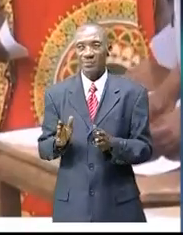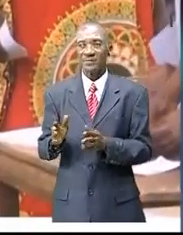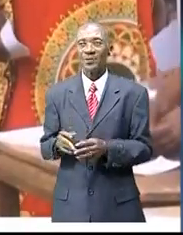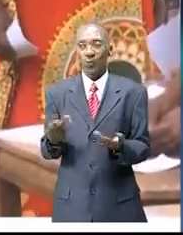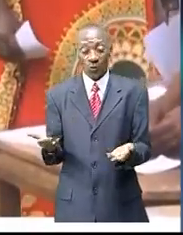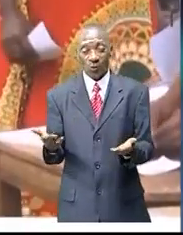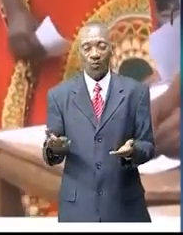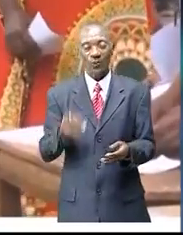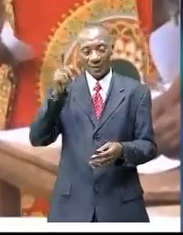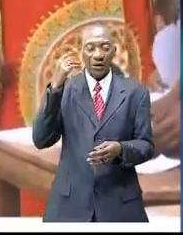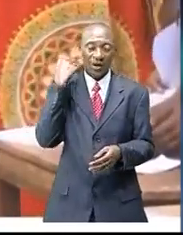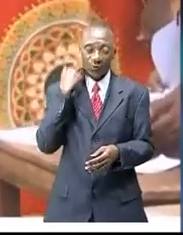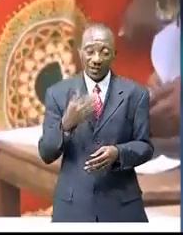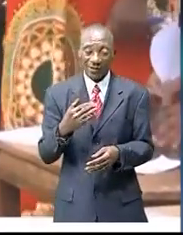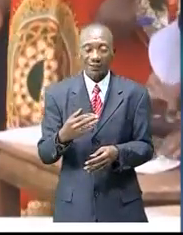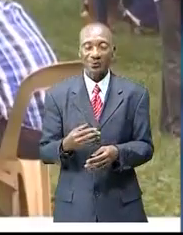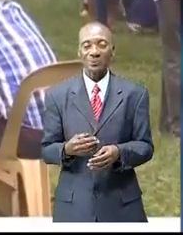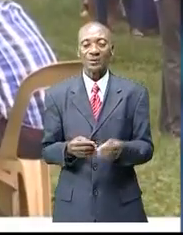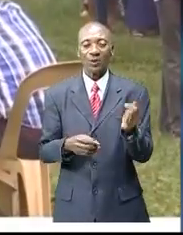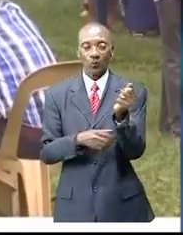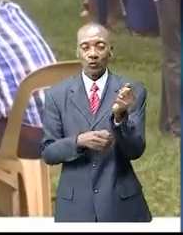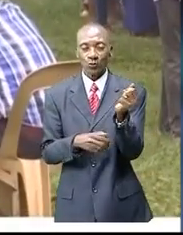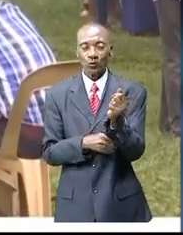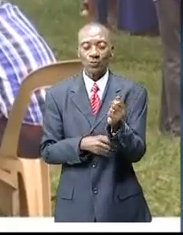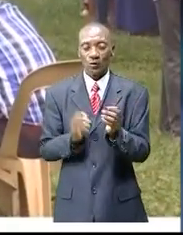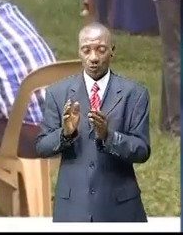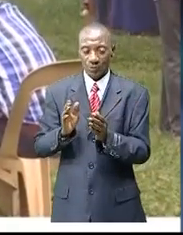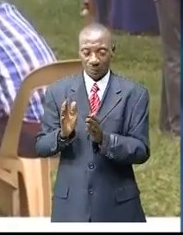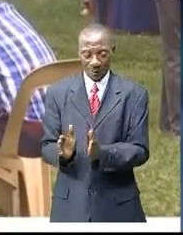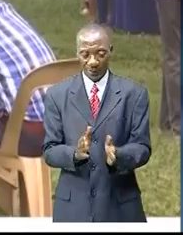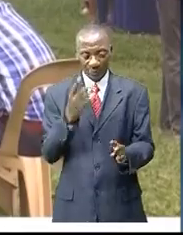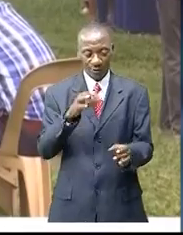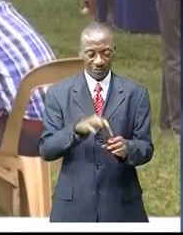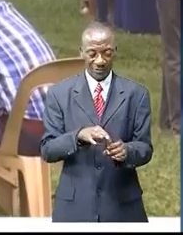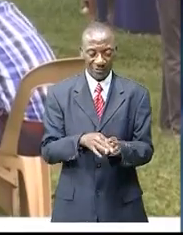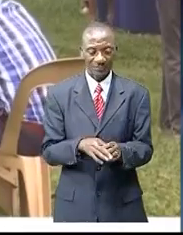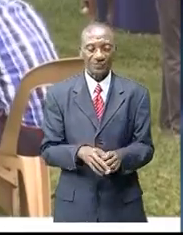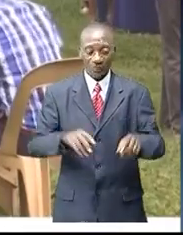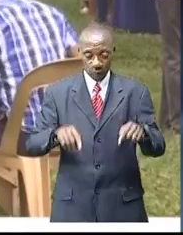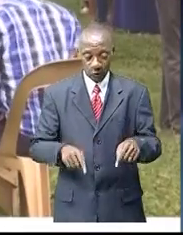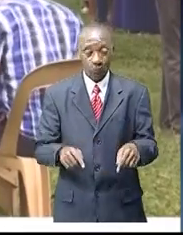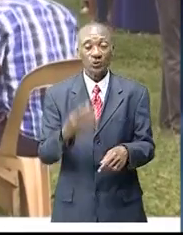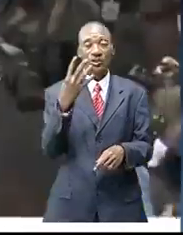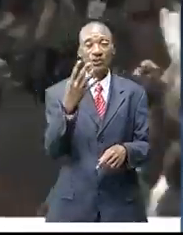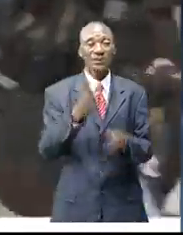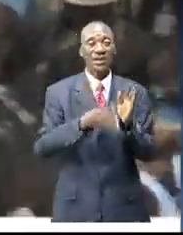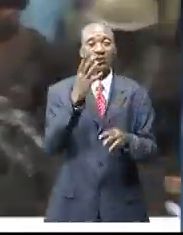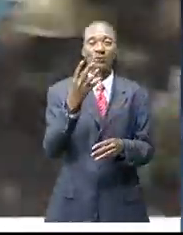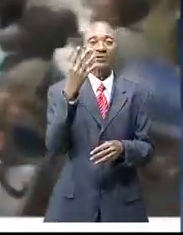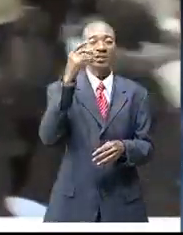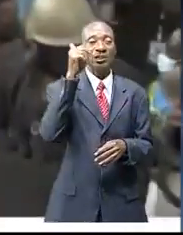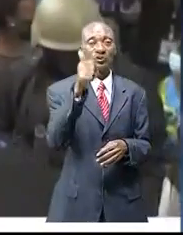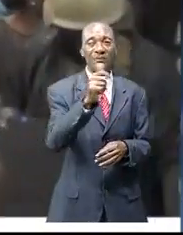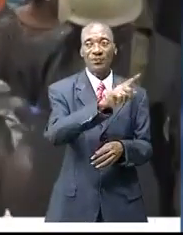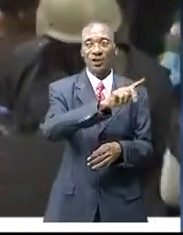Au total, 18 millions d'Ougandais ont été appelés ce jeudi 14 janvier 2021 pour élire un